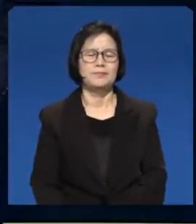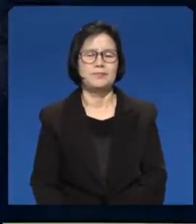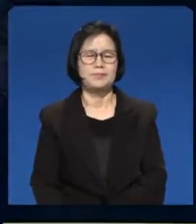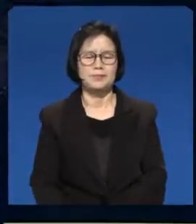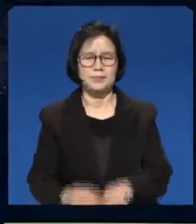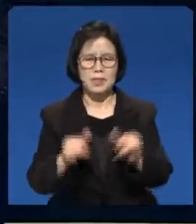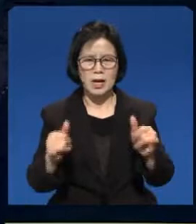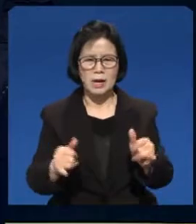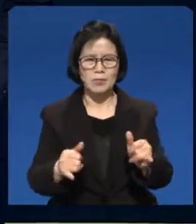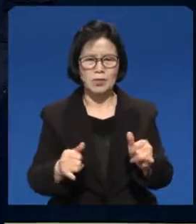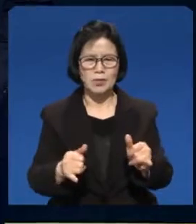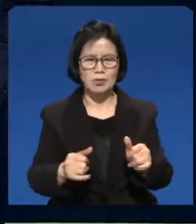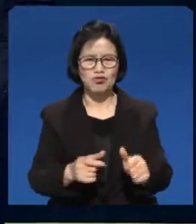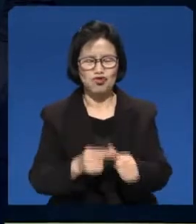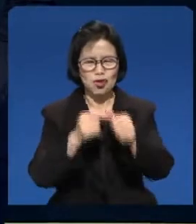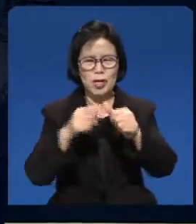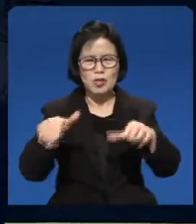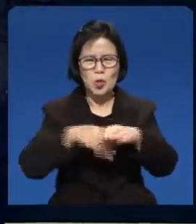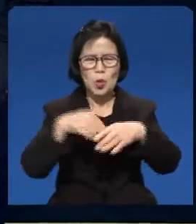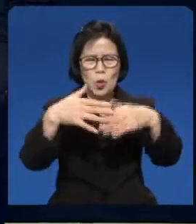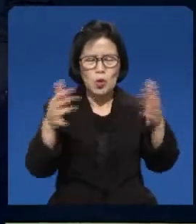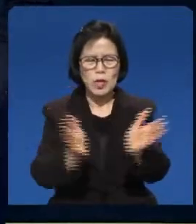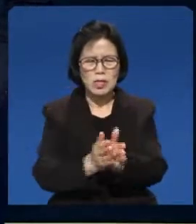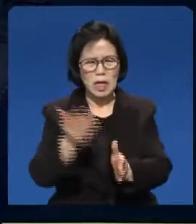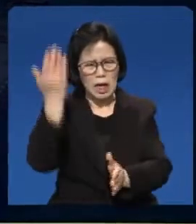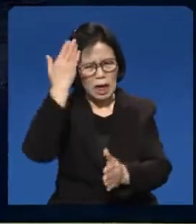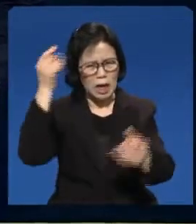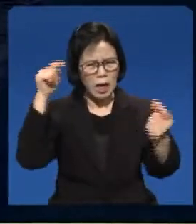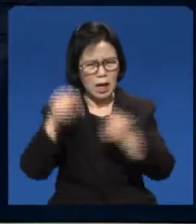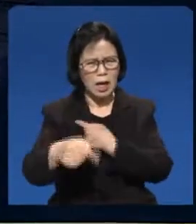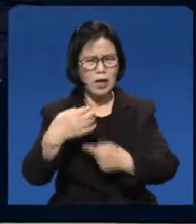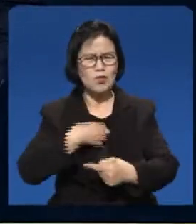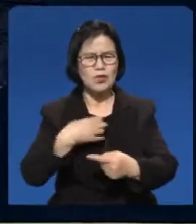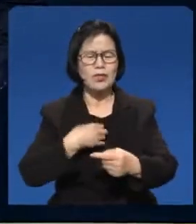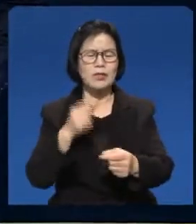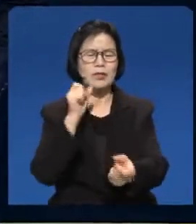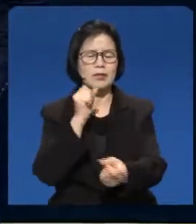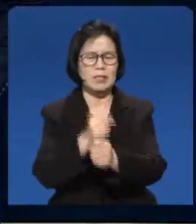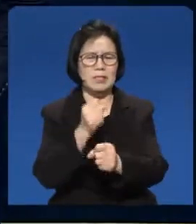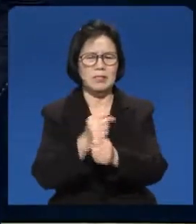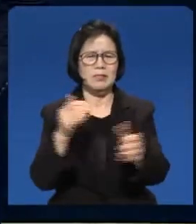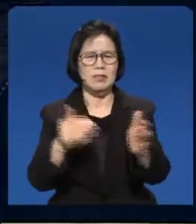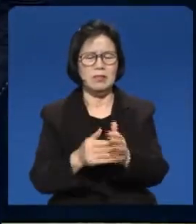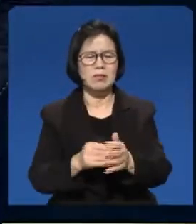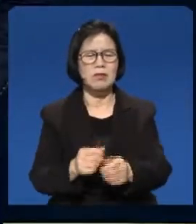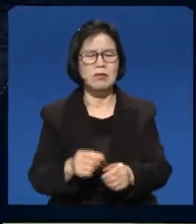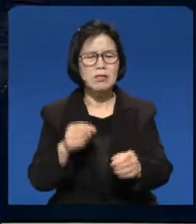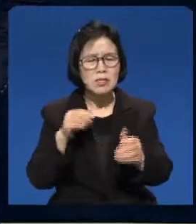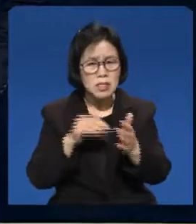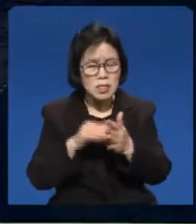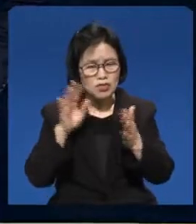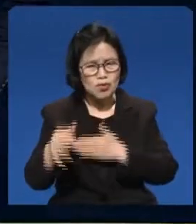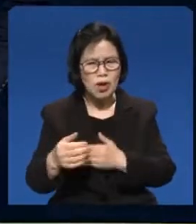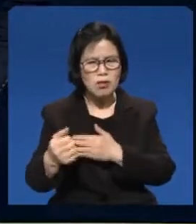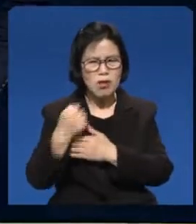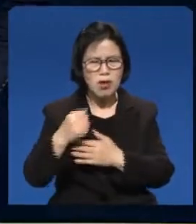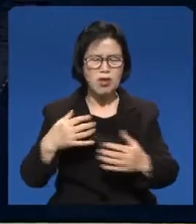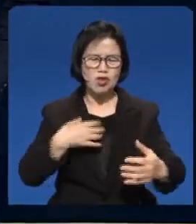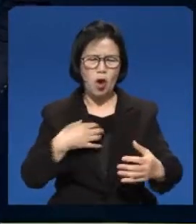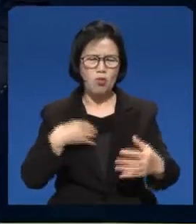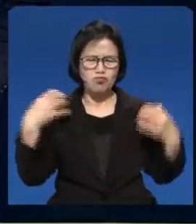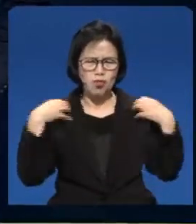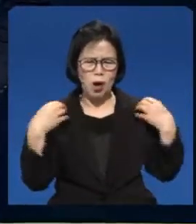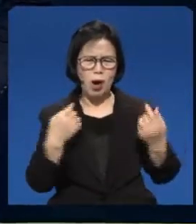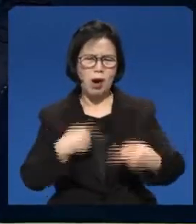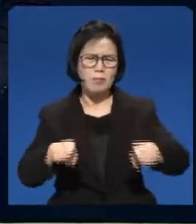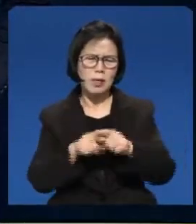사람들 구원하겠다는 종교단체 중 비상식 일부가 위기 초래했죠. 그 난리 겪고도 새를 키우고 정부 등을 상대로 한 싸움 멈추지